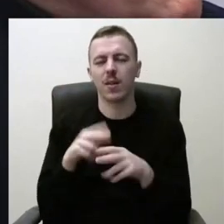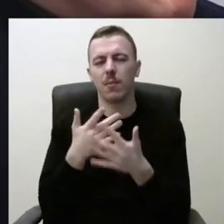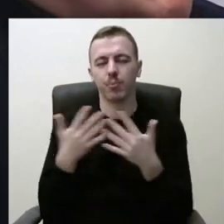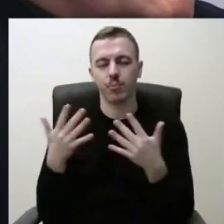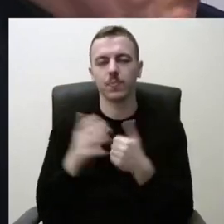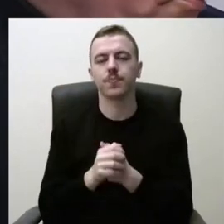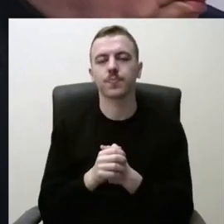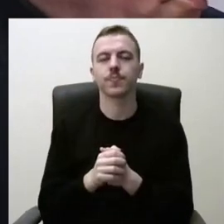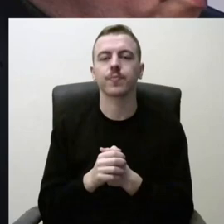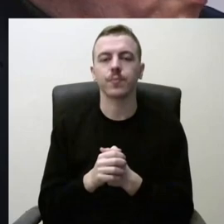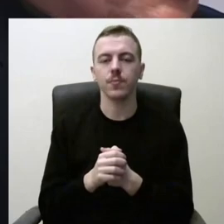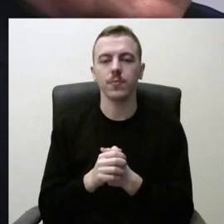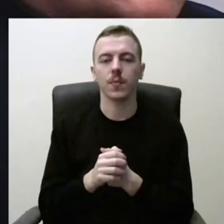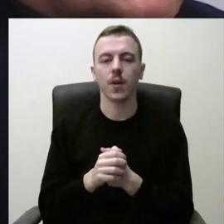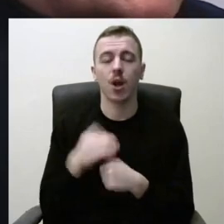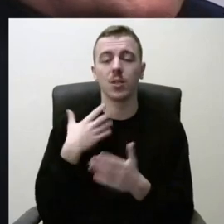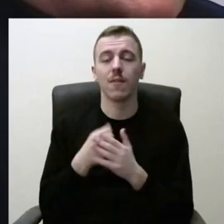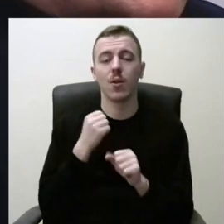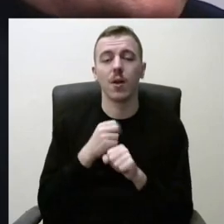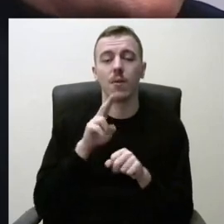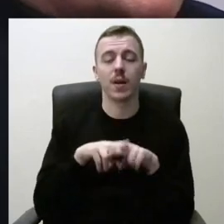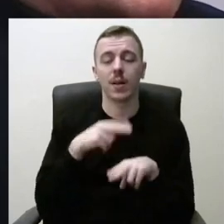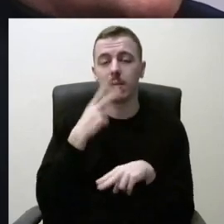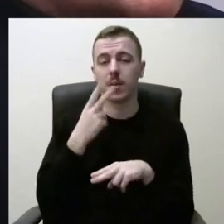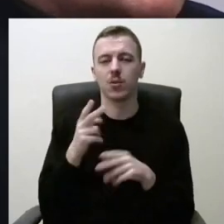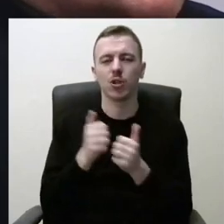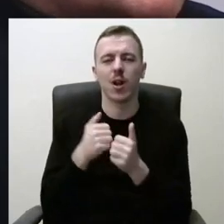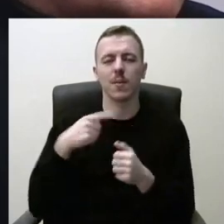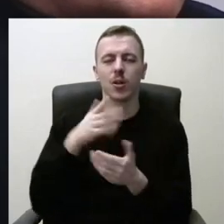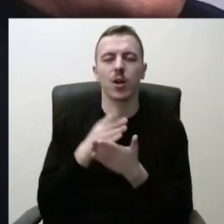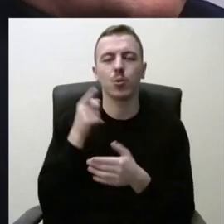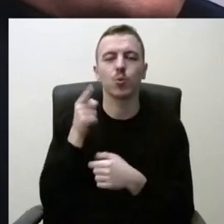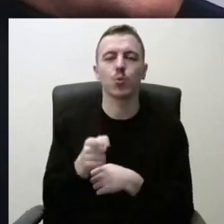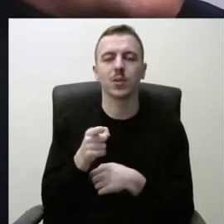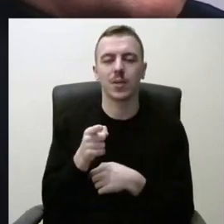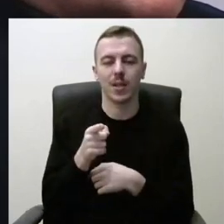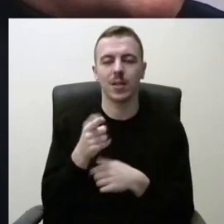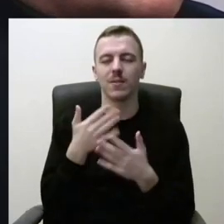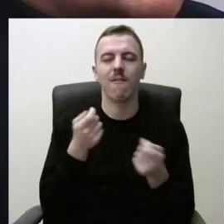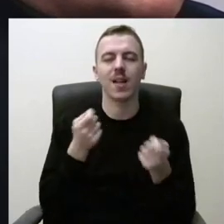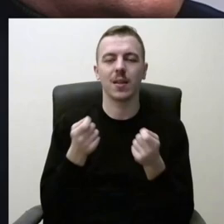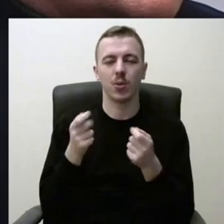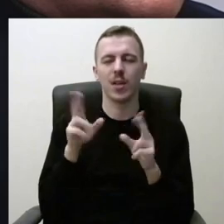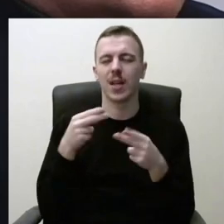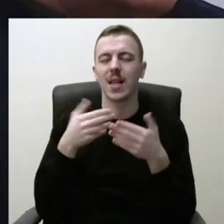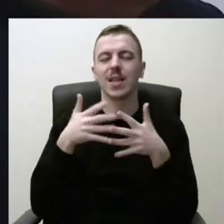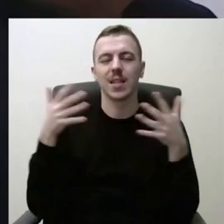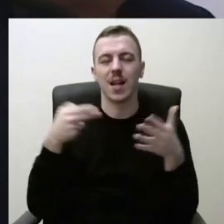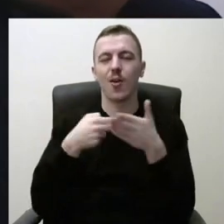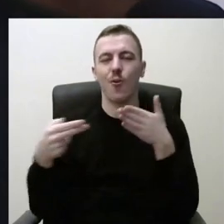aš pastebiu iš savo darbovietės, šalia manęs dirba 1000, reiškia, vadybininkų. Tai yra didelė kompanija. Iš